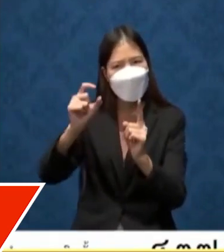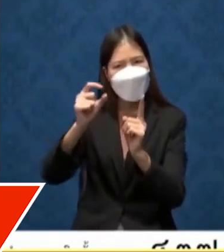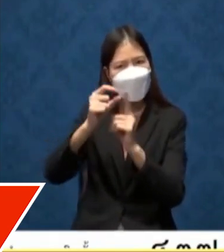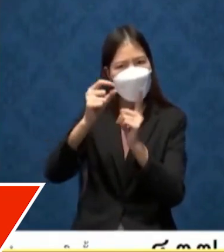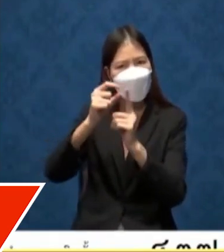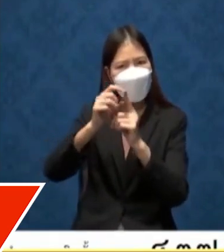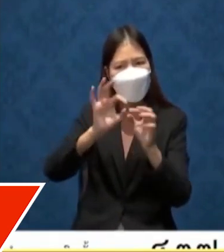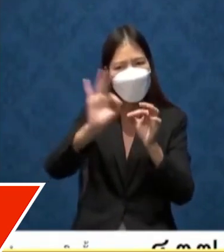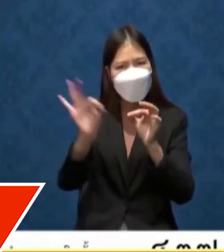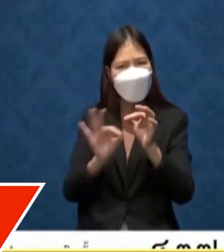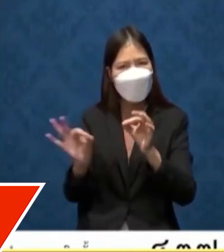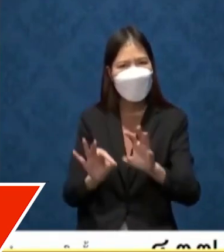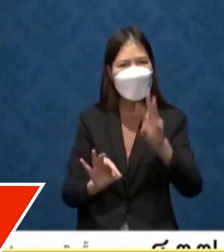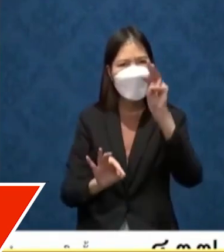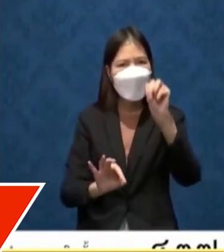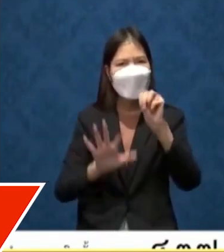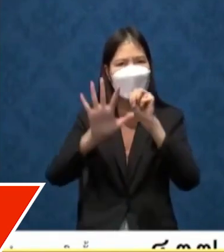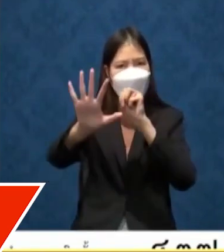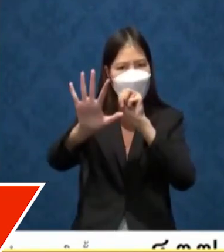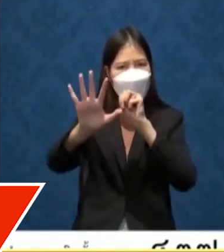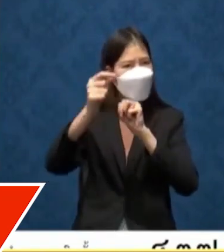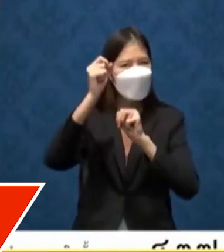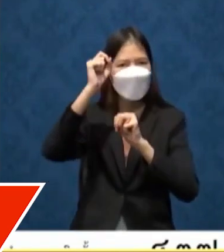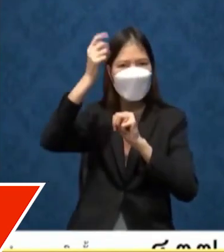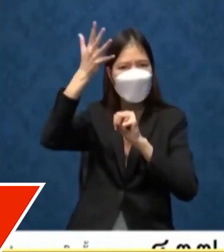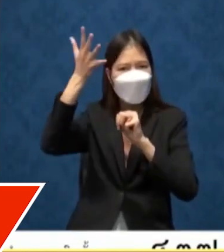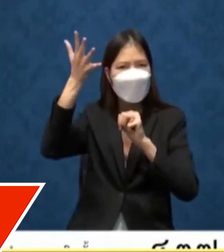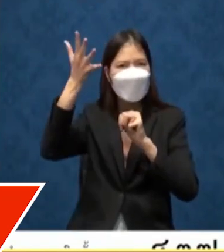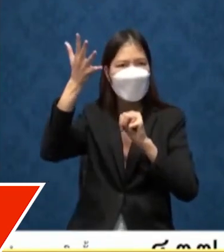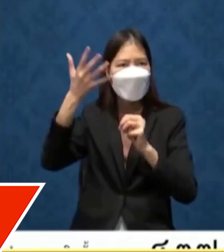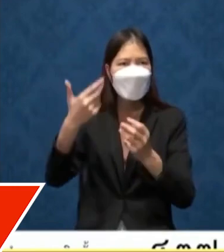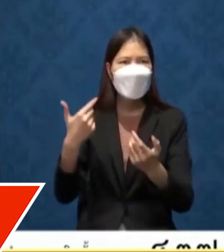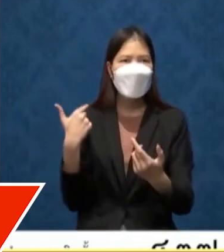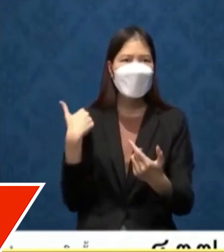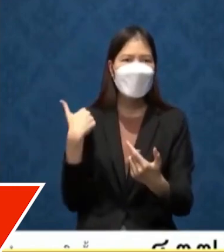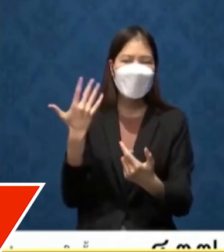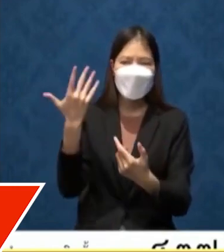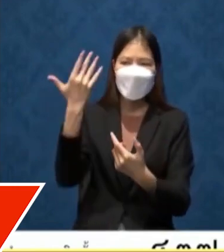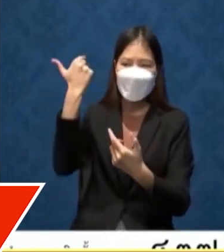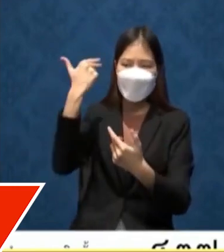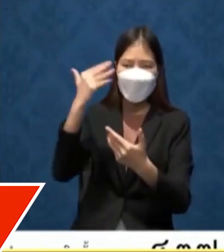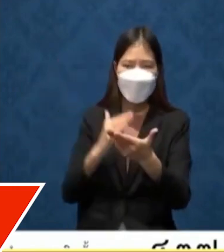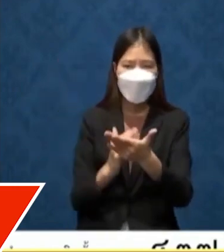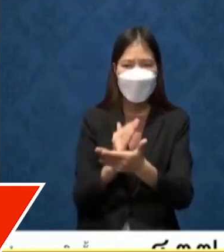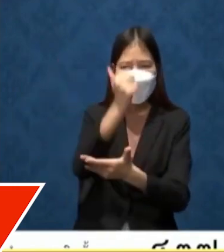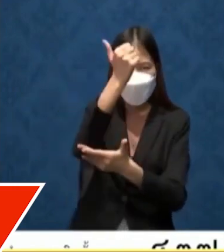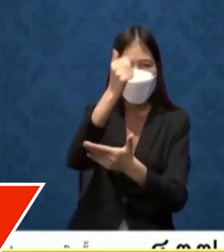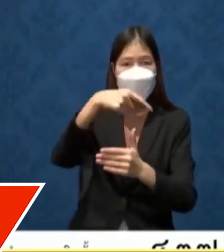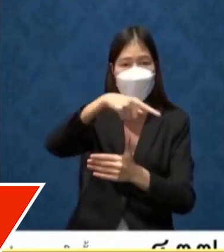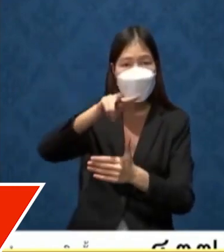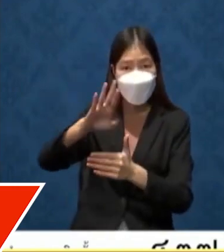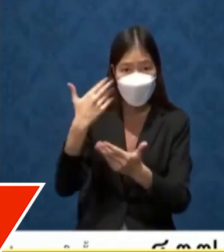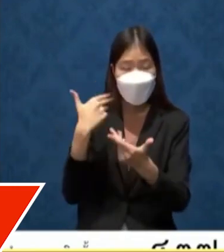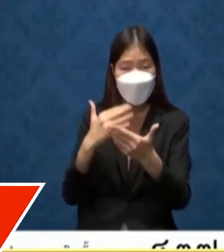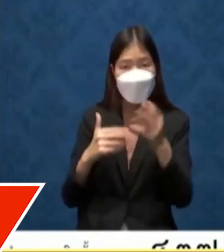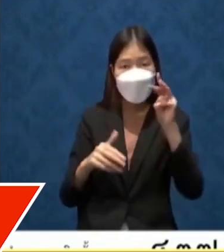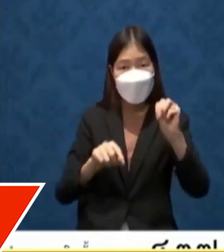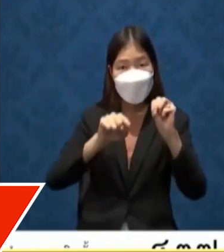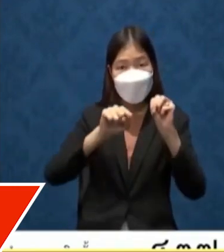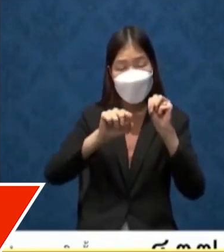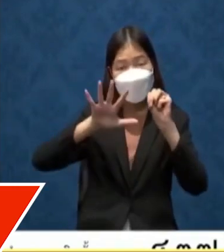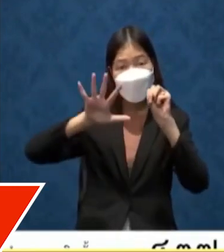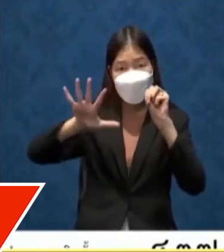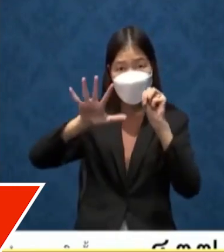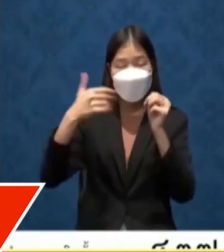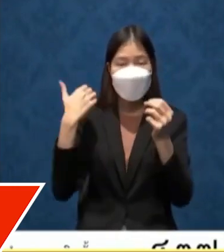า5ครับท่านประธานครับเดิมทีร่างที่ผ่านสภาผู้แทนราษฎรของเราออกไปมาตรา5เปิดโอกาส